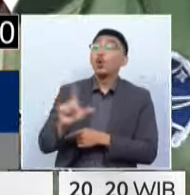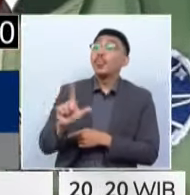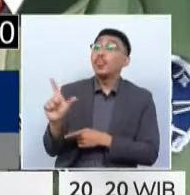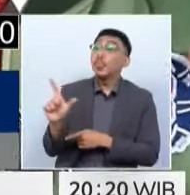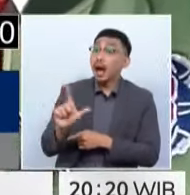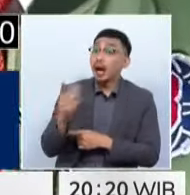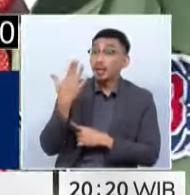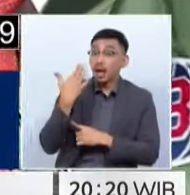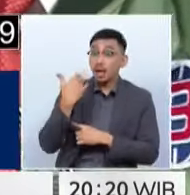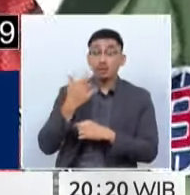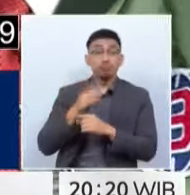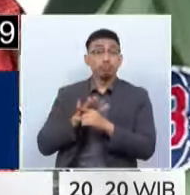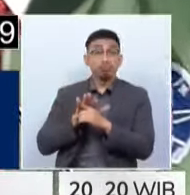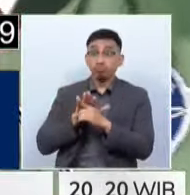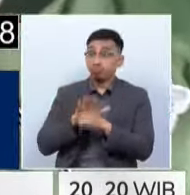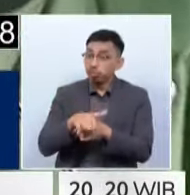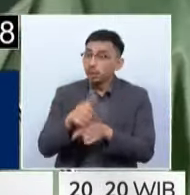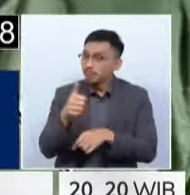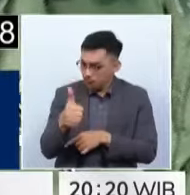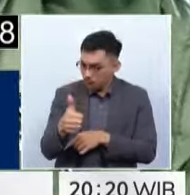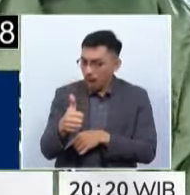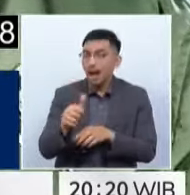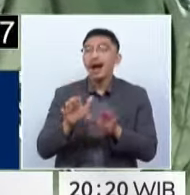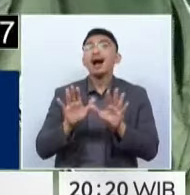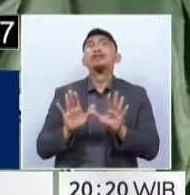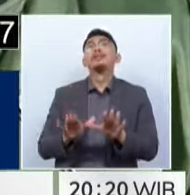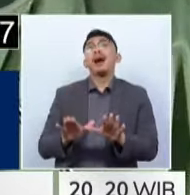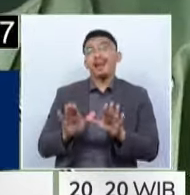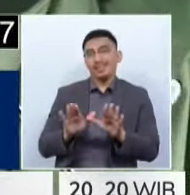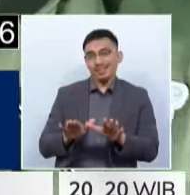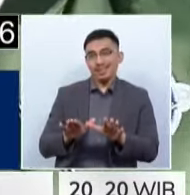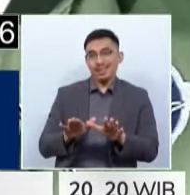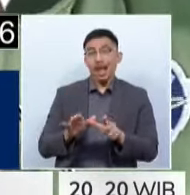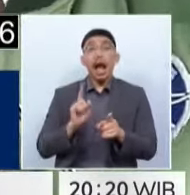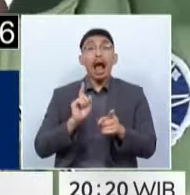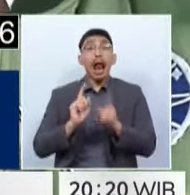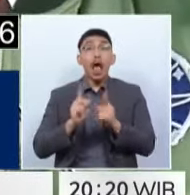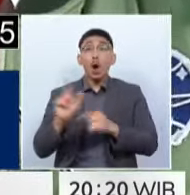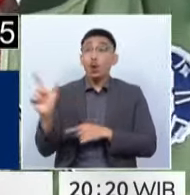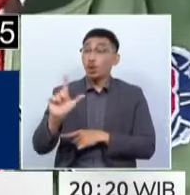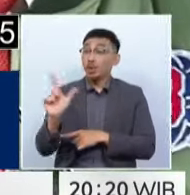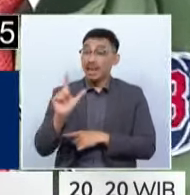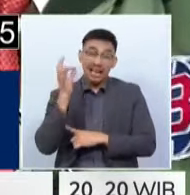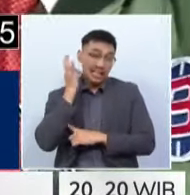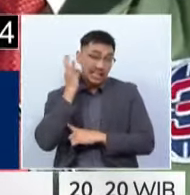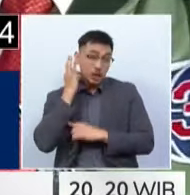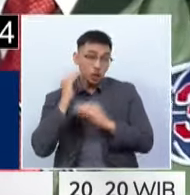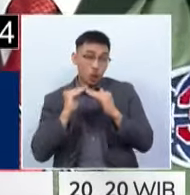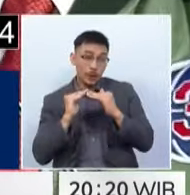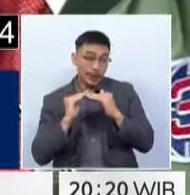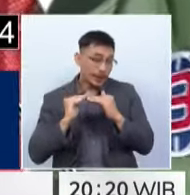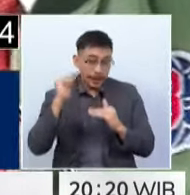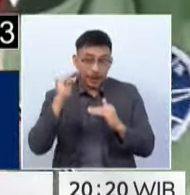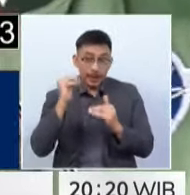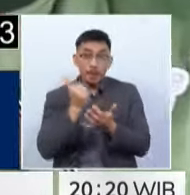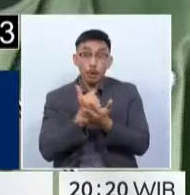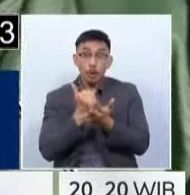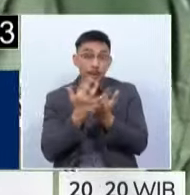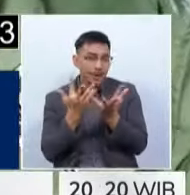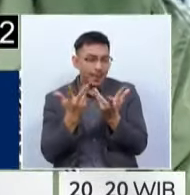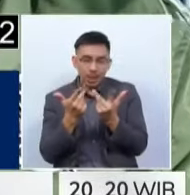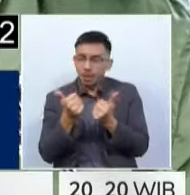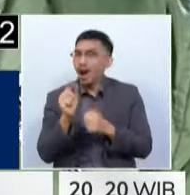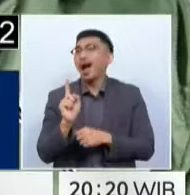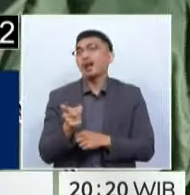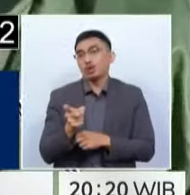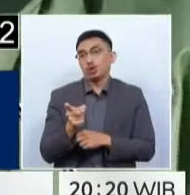infrastruktur yang punya risiko tinggi kita mesti hitung betul Kita mesti pruden betul karena ini pernah dilakukan dan membikin banyak